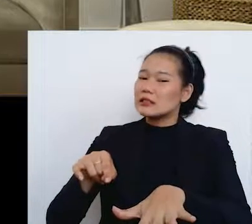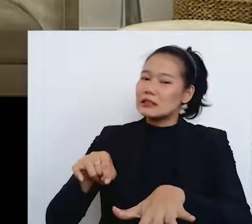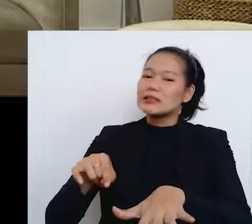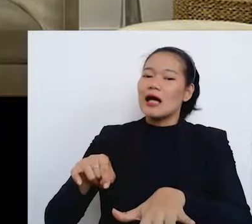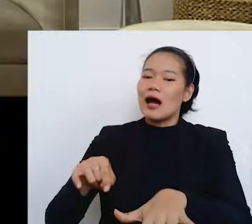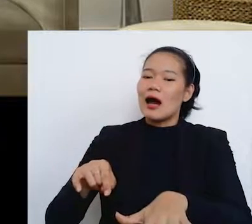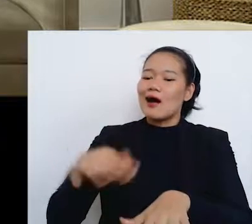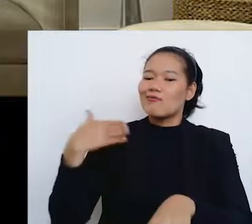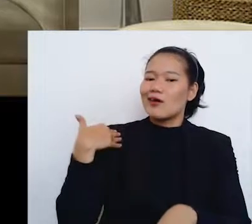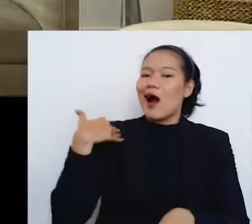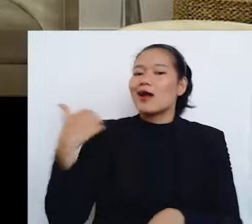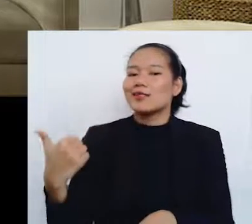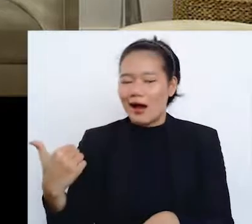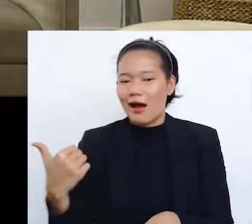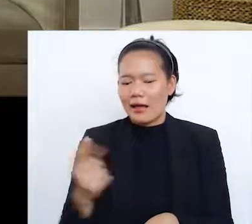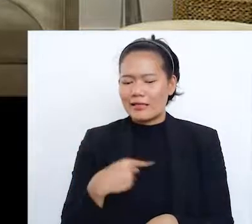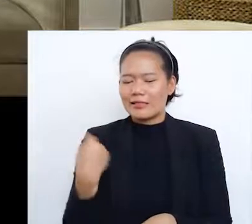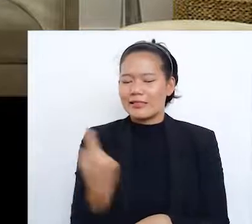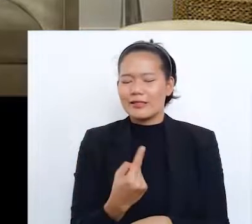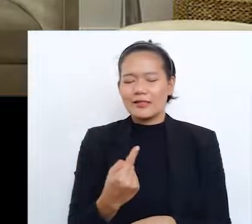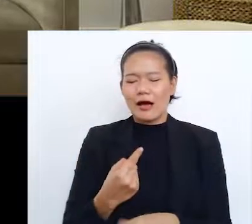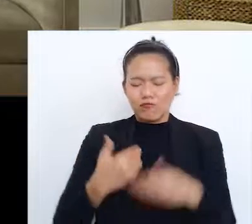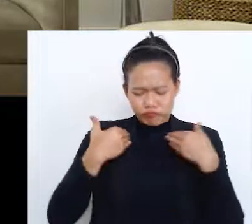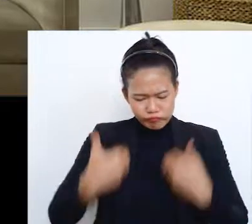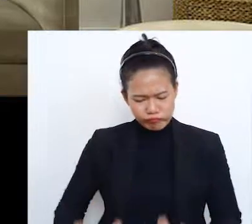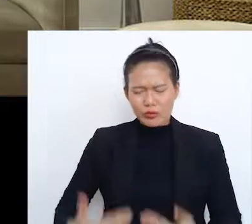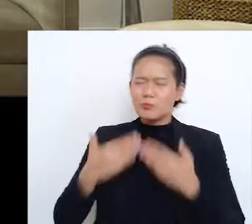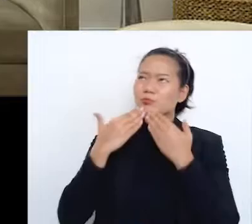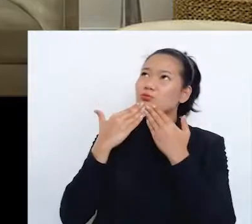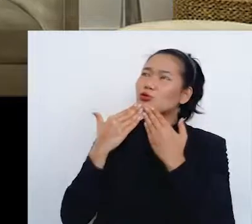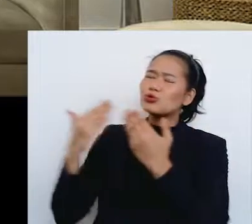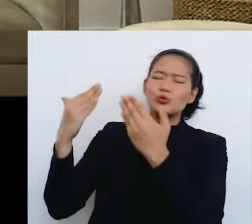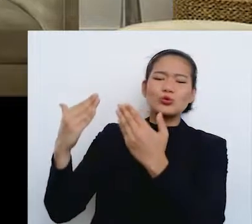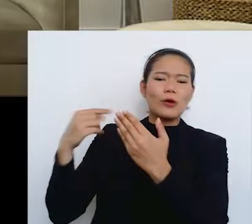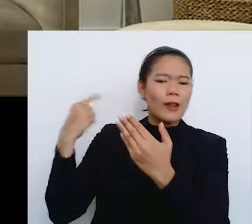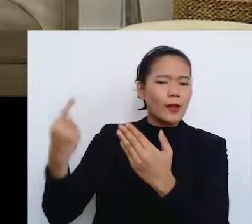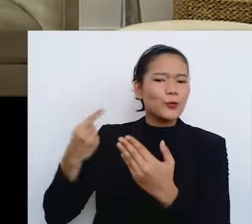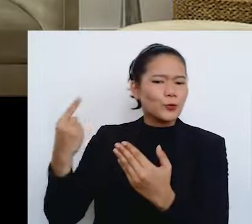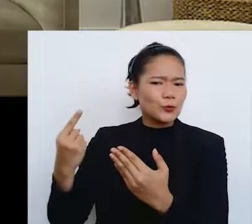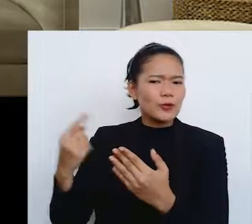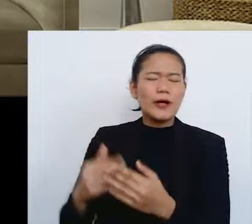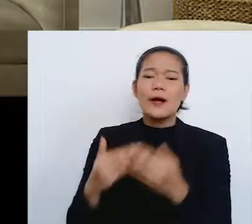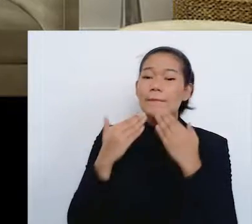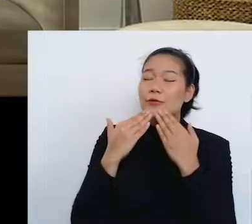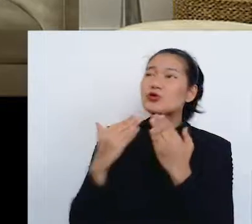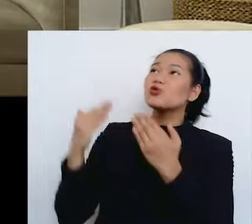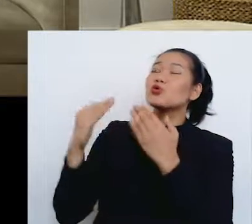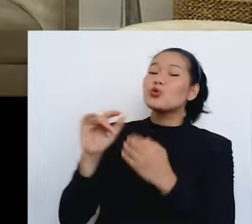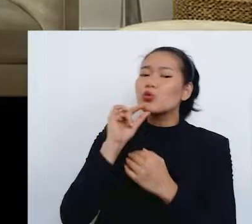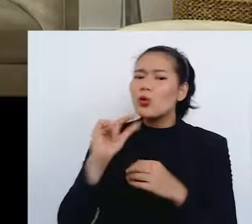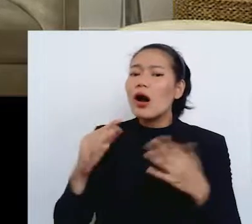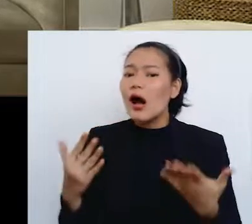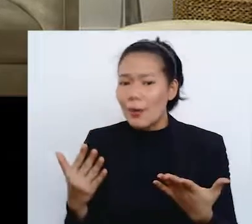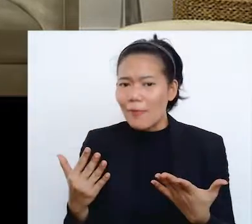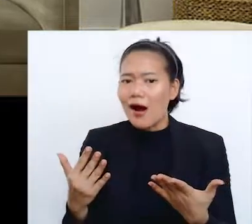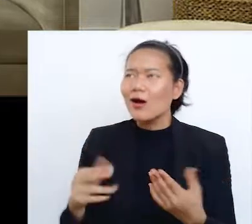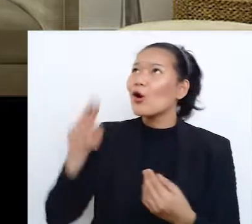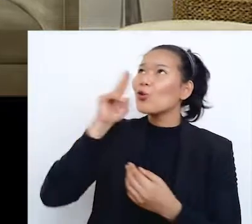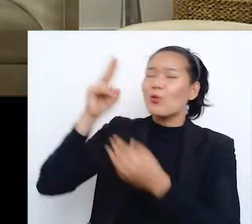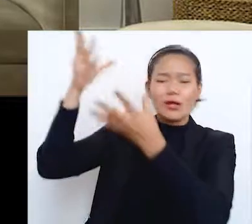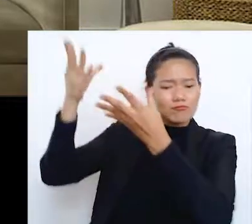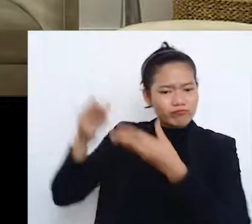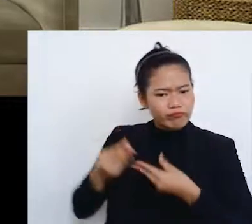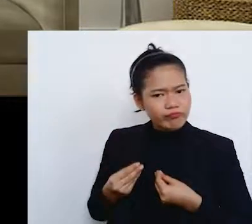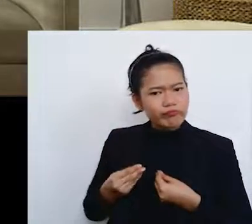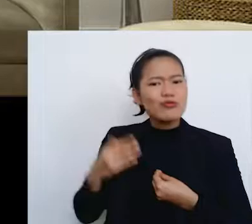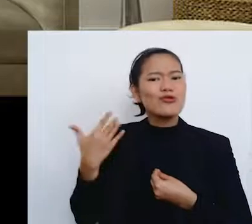kita semua untuk menjadi orang yang bersyukur. Bersyukur untuk semua yang sudah